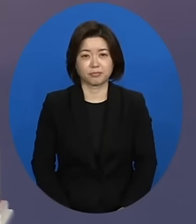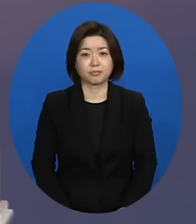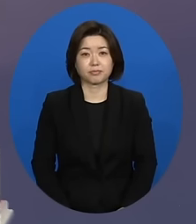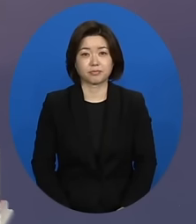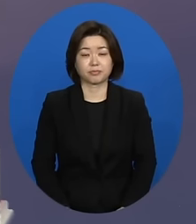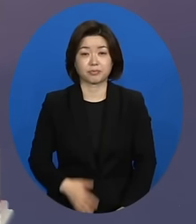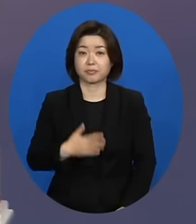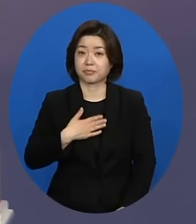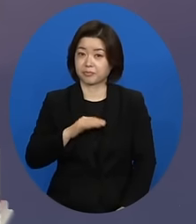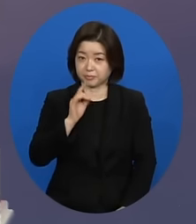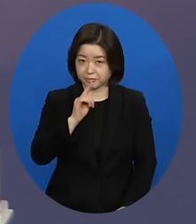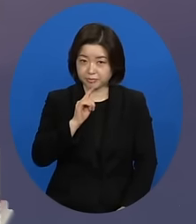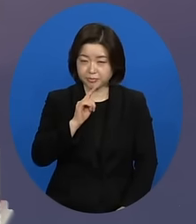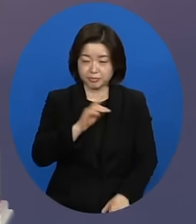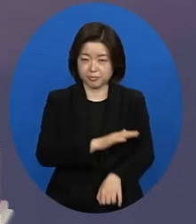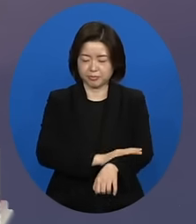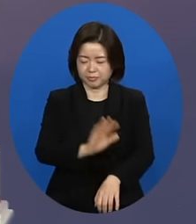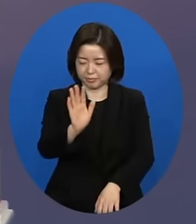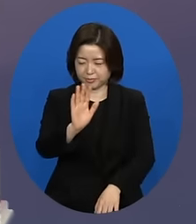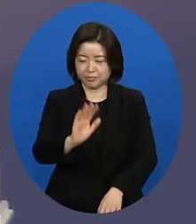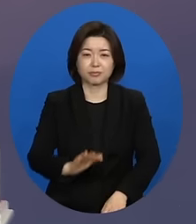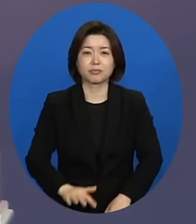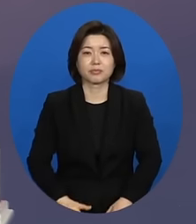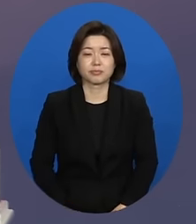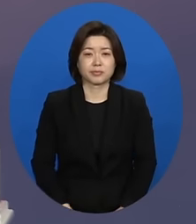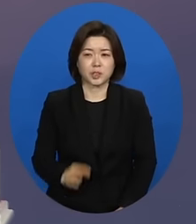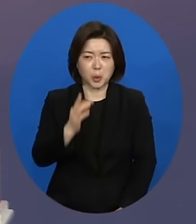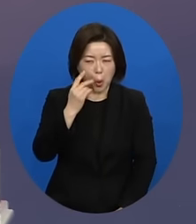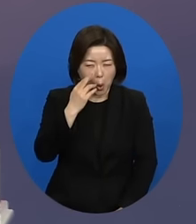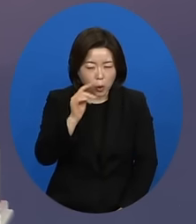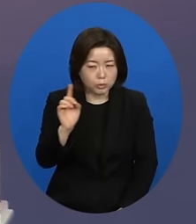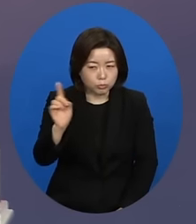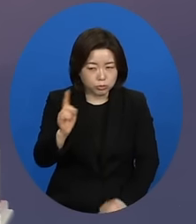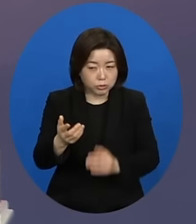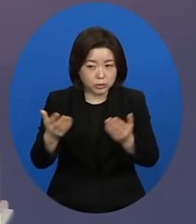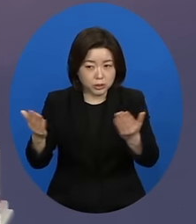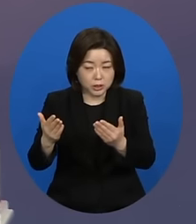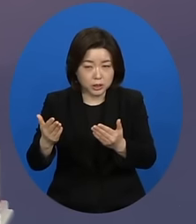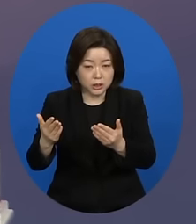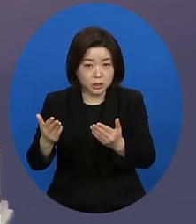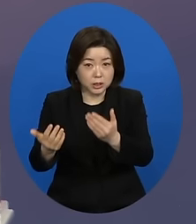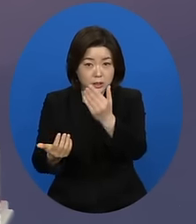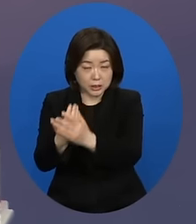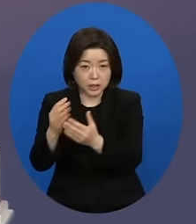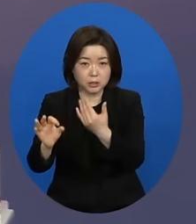제가 이 말을 잘 안 합니다만은 혹시 무슨 일 당하면 저한테 전화 주세요.